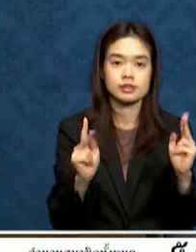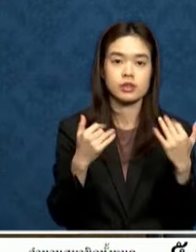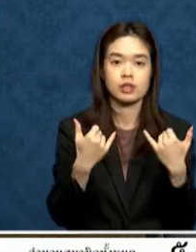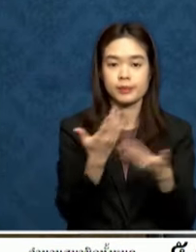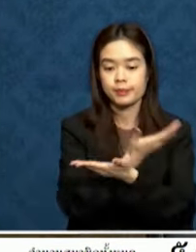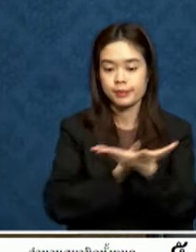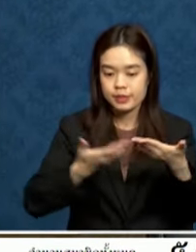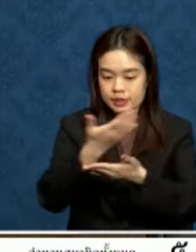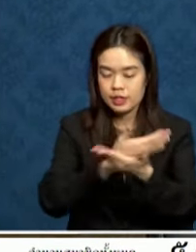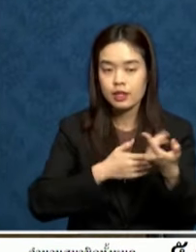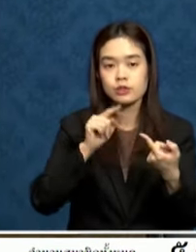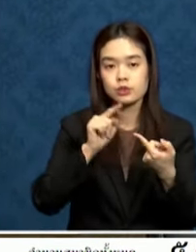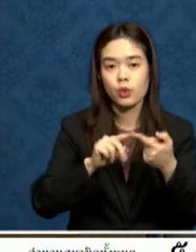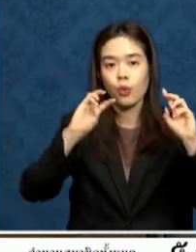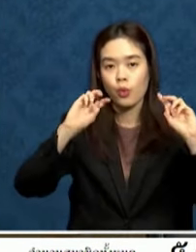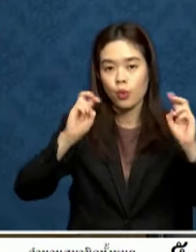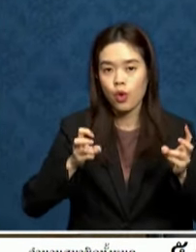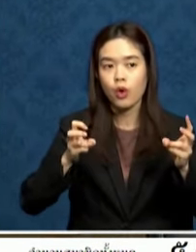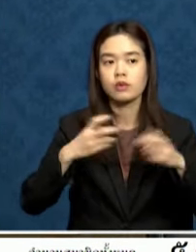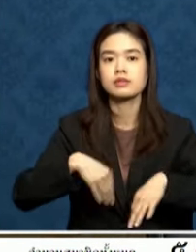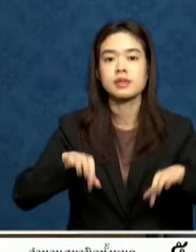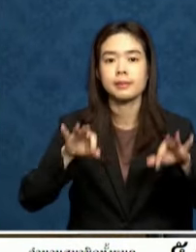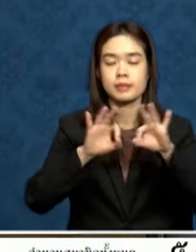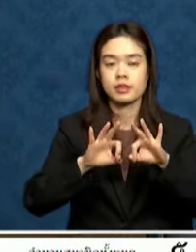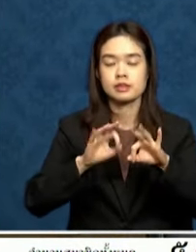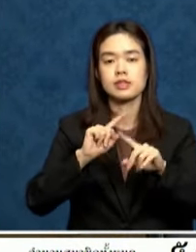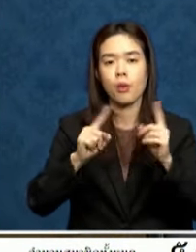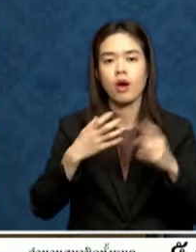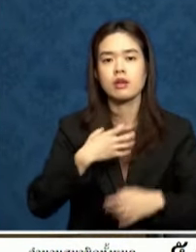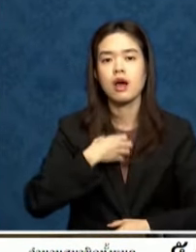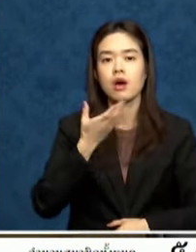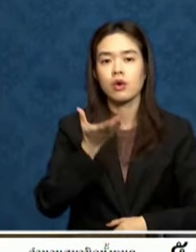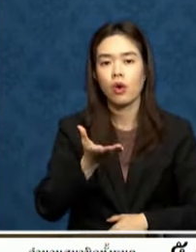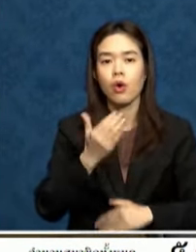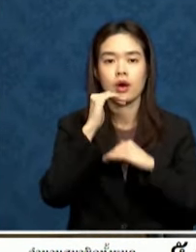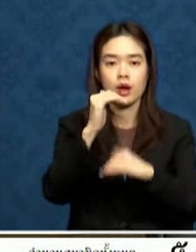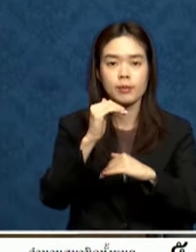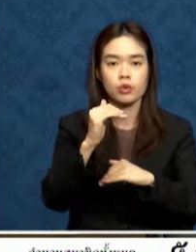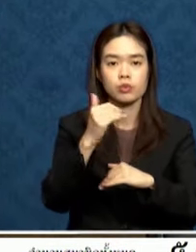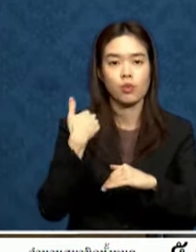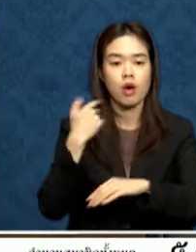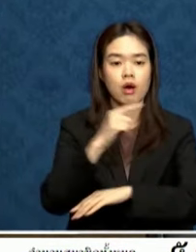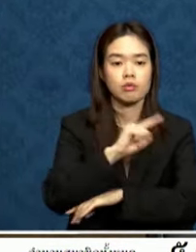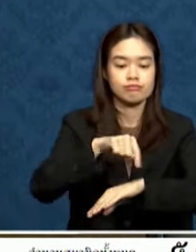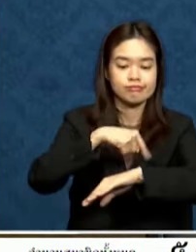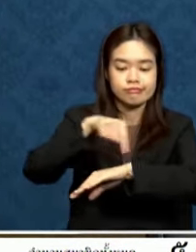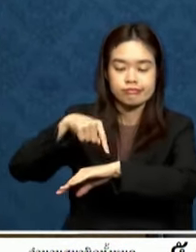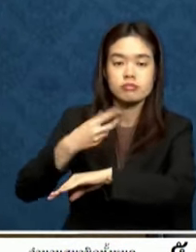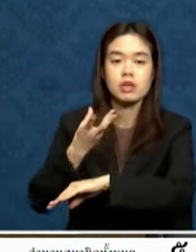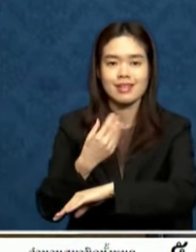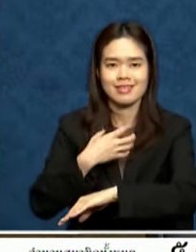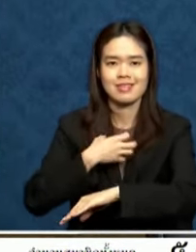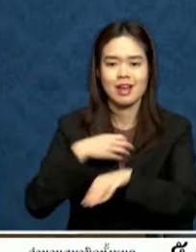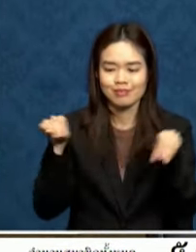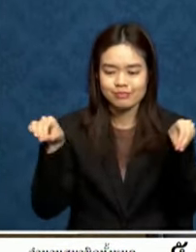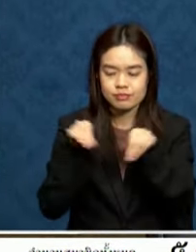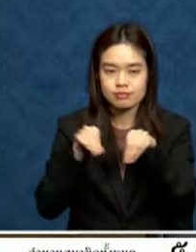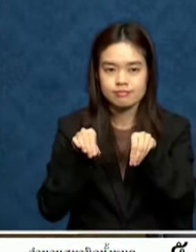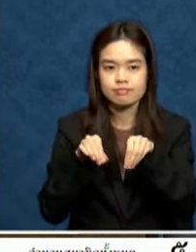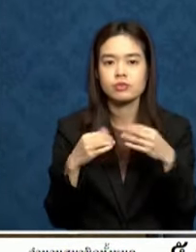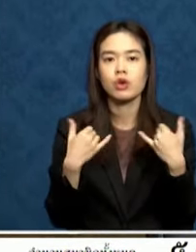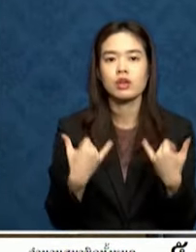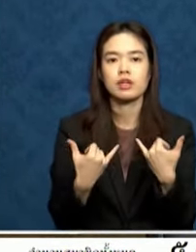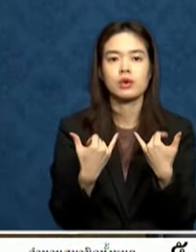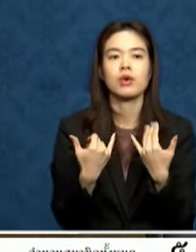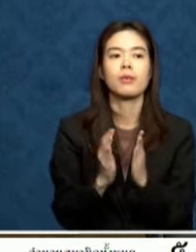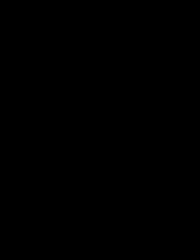พิจารณาศึกษาเรื่องนี้แต่ขอให้กำหนดระยะเวลาที่จะมีการศึกษาให้เร็วนิดนึงนะครับท่านประธานครับกราบขอบพระคุณท่าน